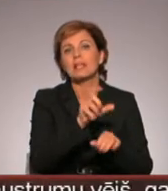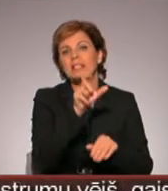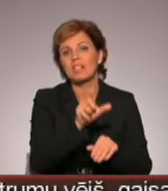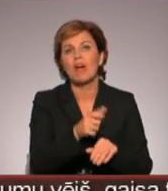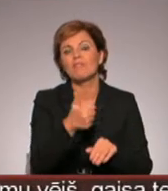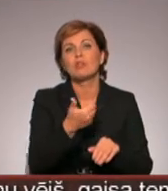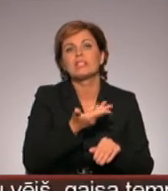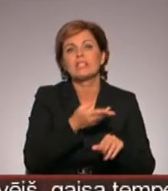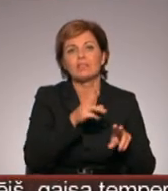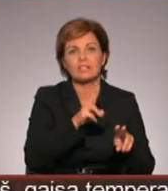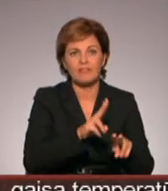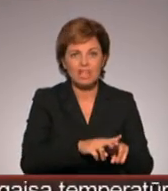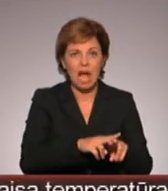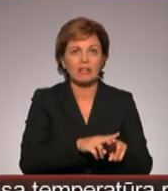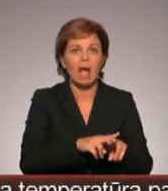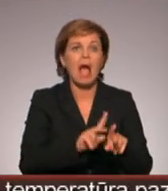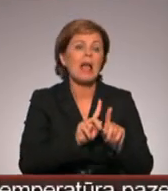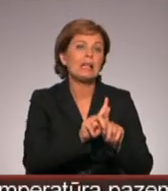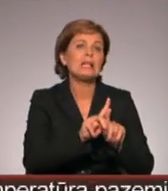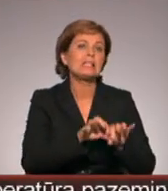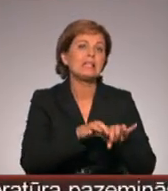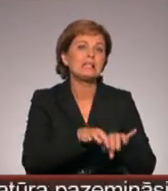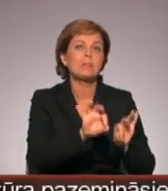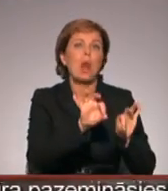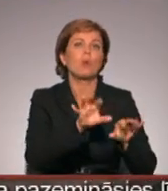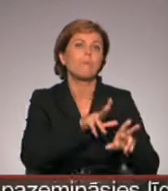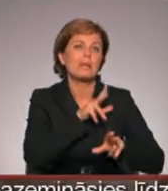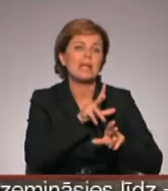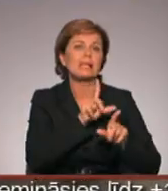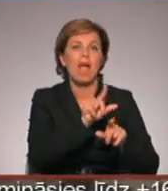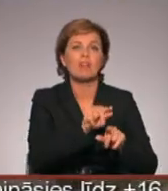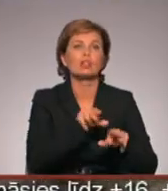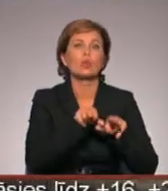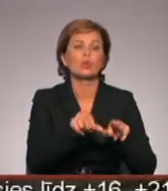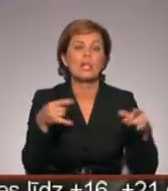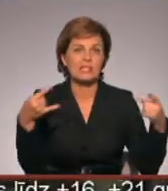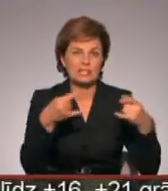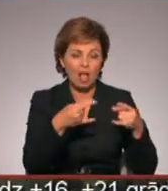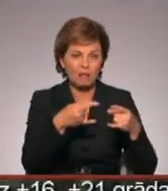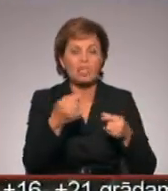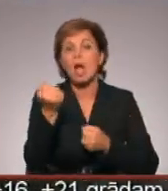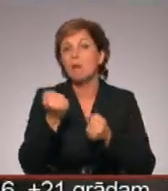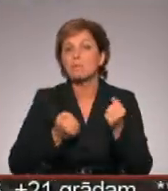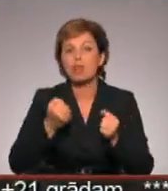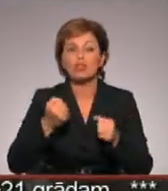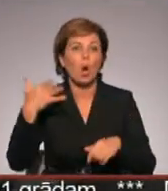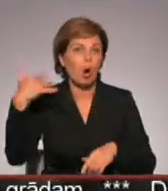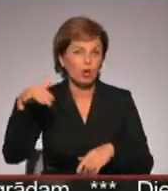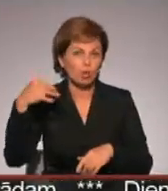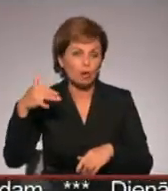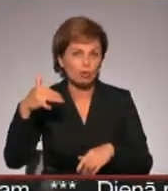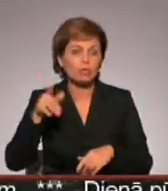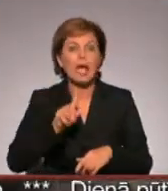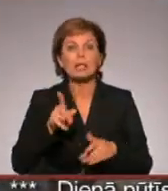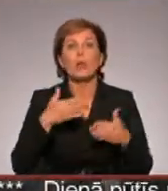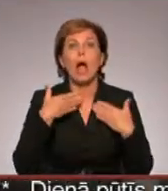līdz izbraukuma brigādei devās skrundas televīzija labi ka mašīnā ir kondicionieris tad vismaz ir ko